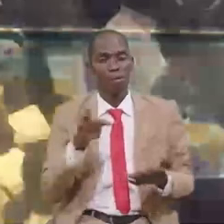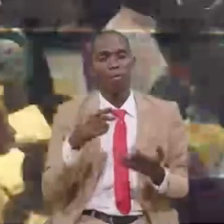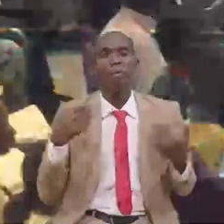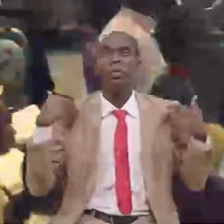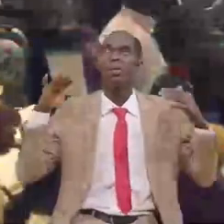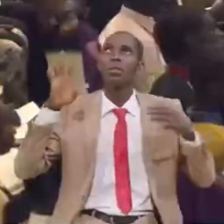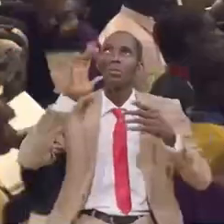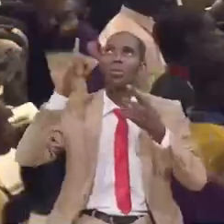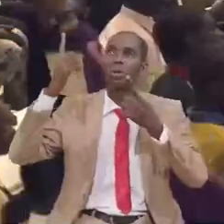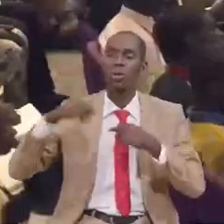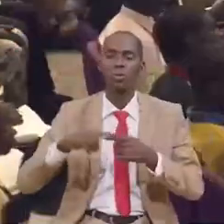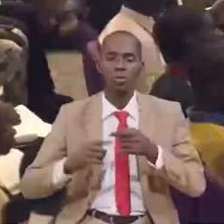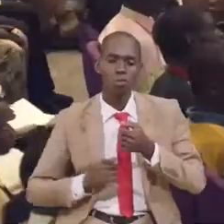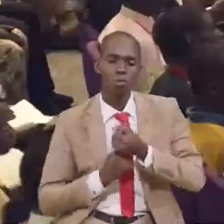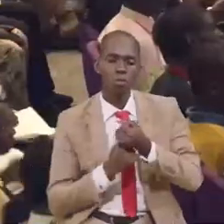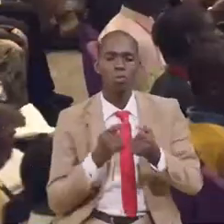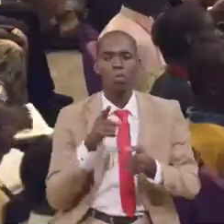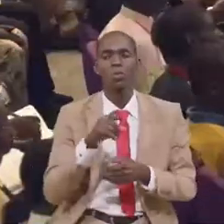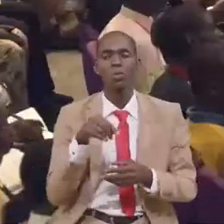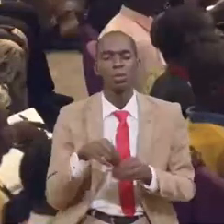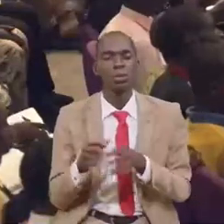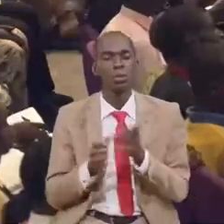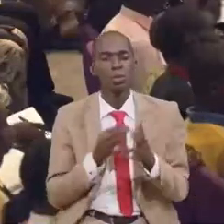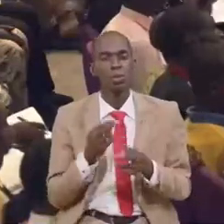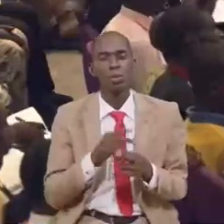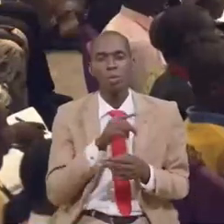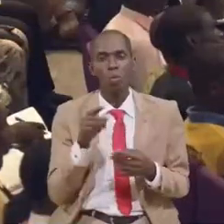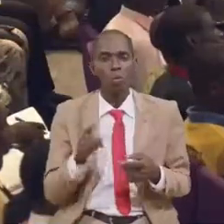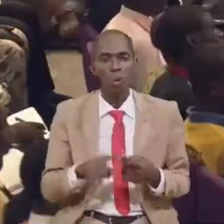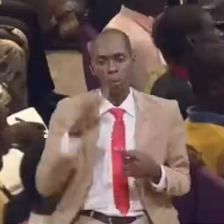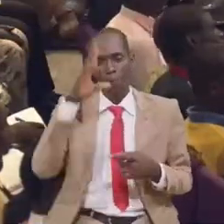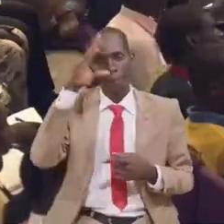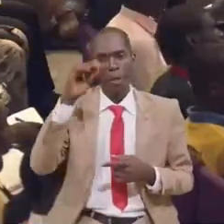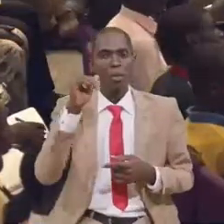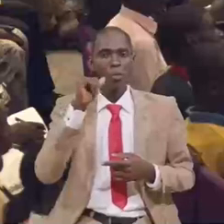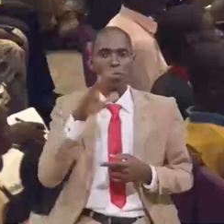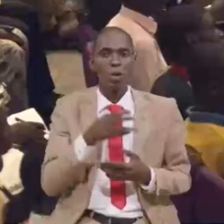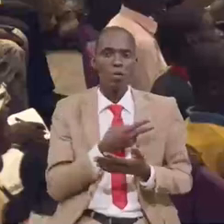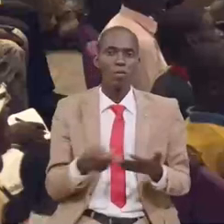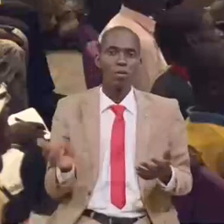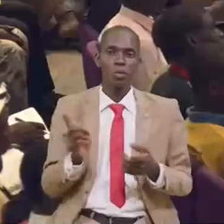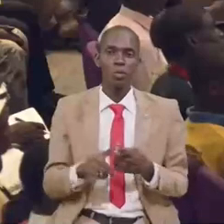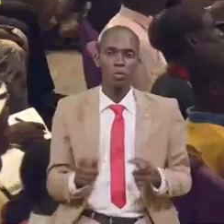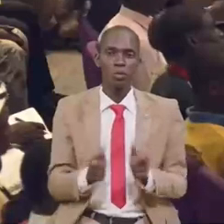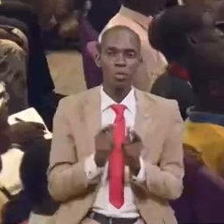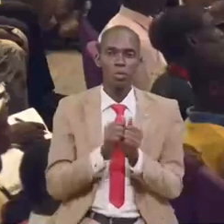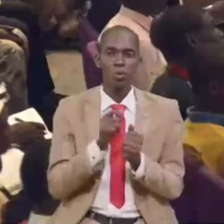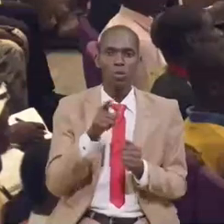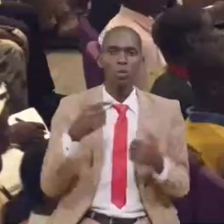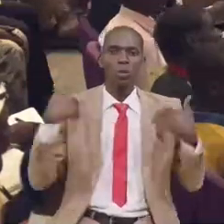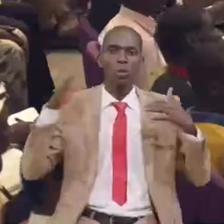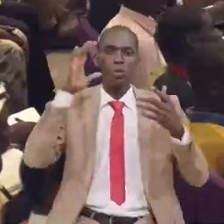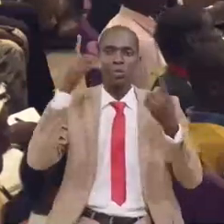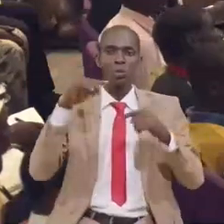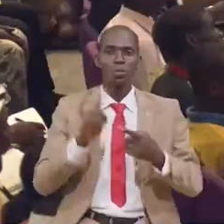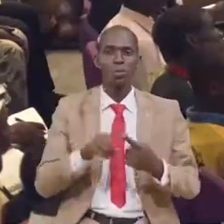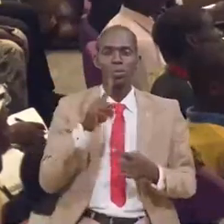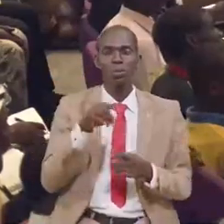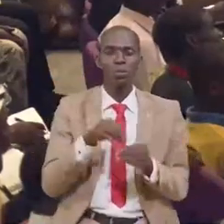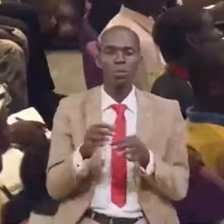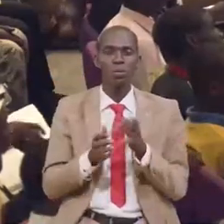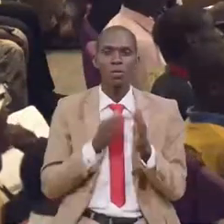vous décevront, les anges viendront vous servir. Les anges viendront vous